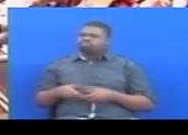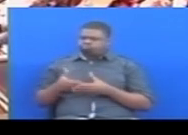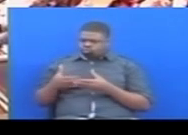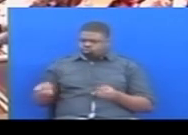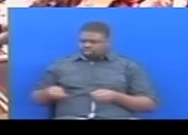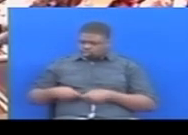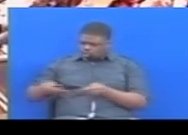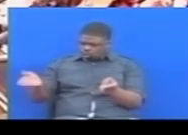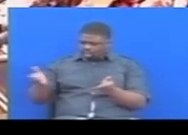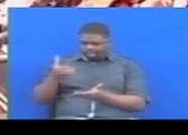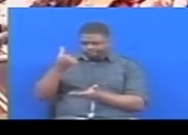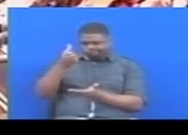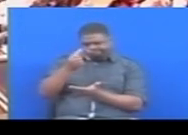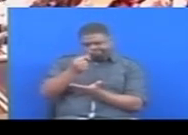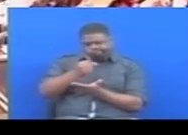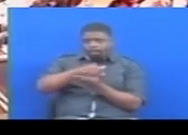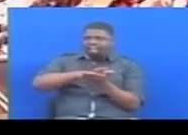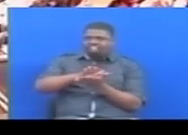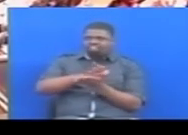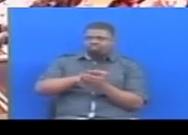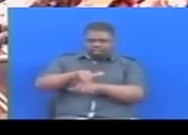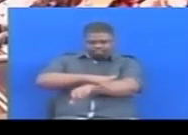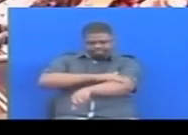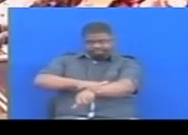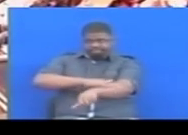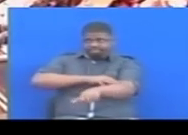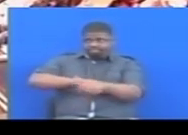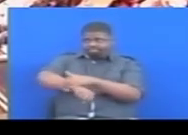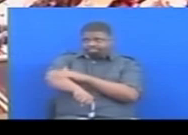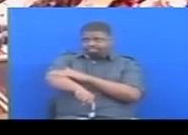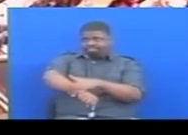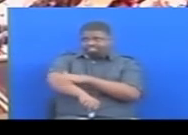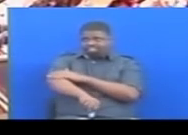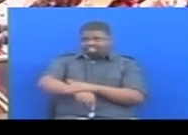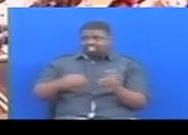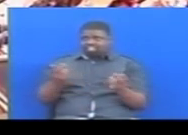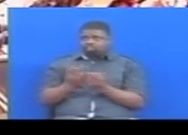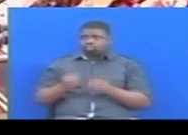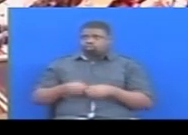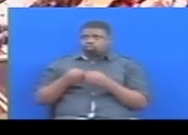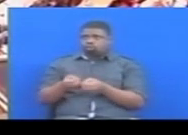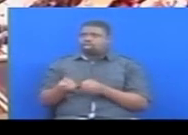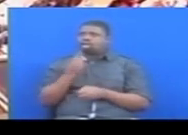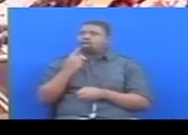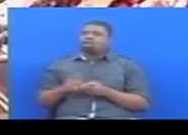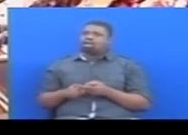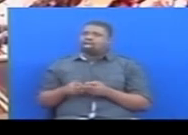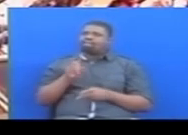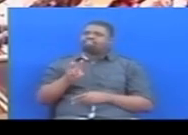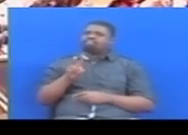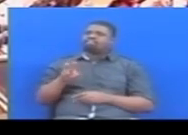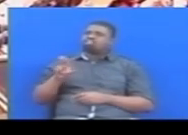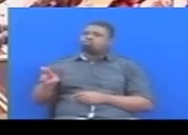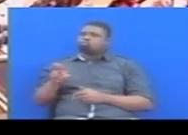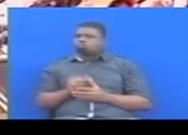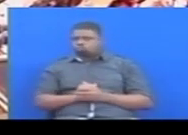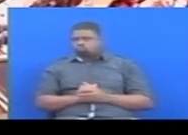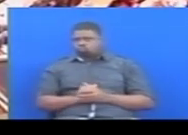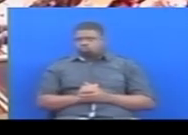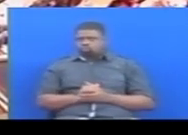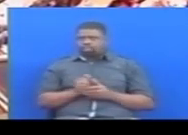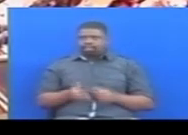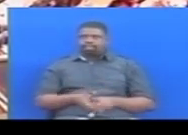ulemavu wa ngozi katika maeneo yote nchini kama inavyotoa dawa za kufubaza virusi vya watu wenye maambukizi ya ukimwi?